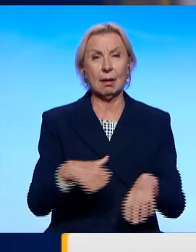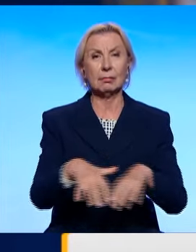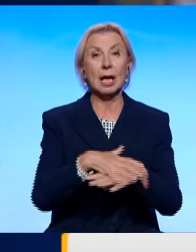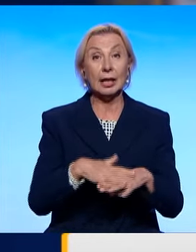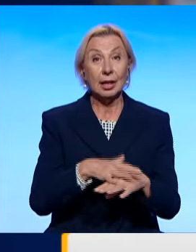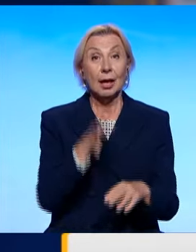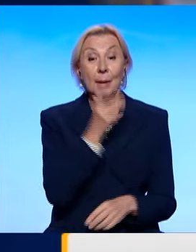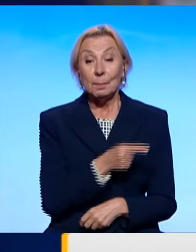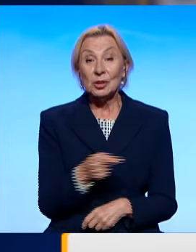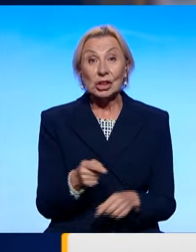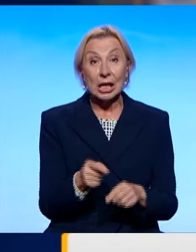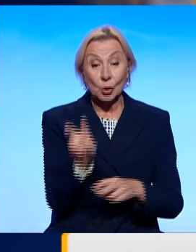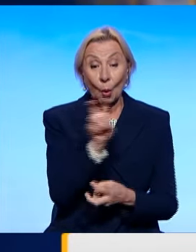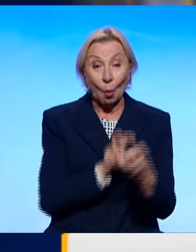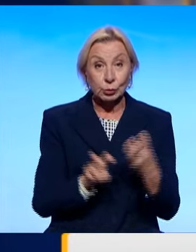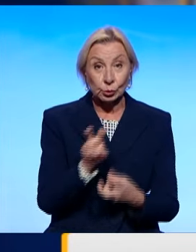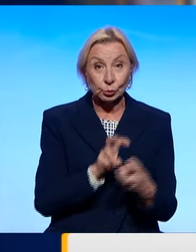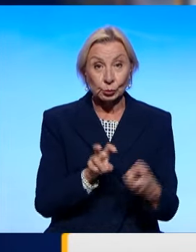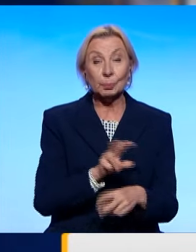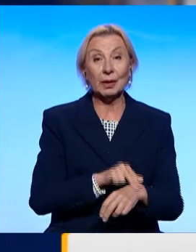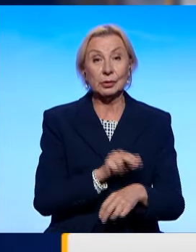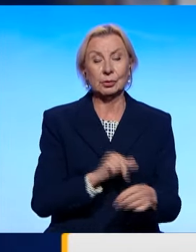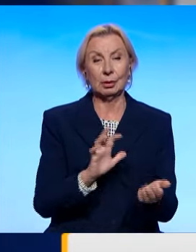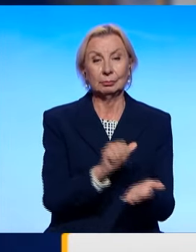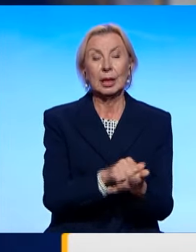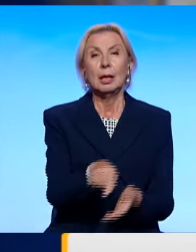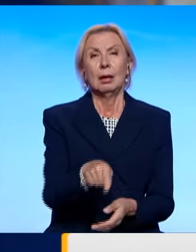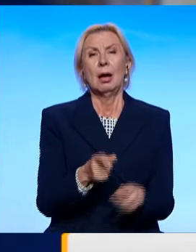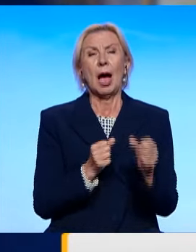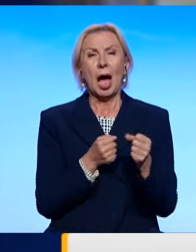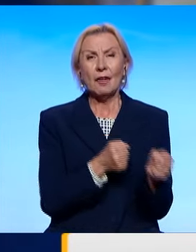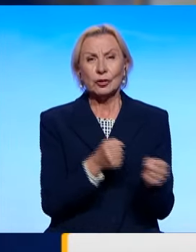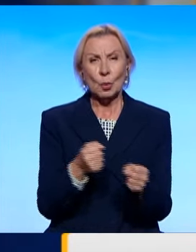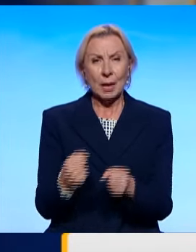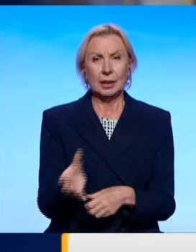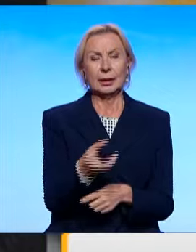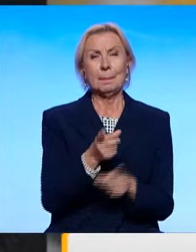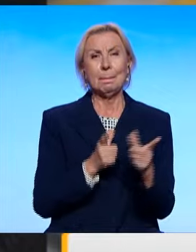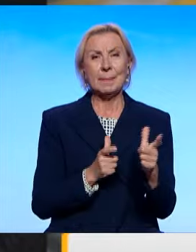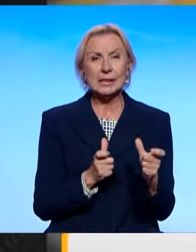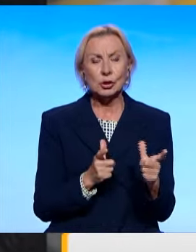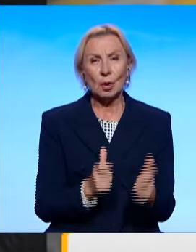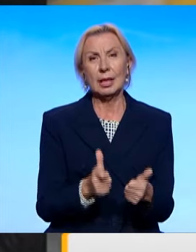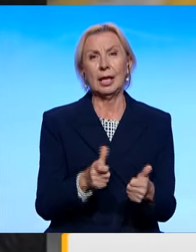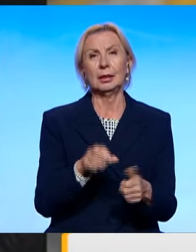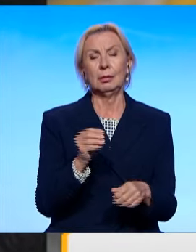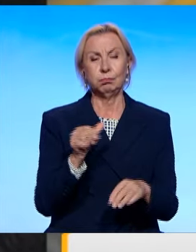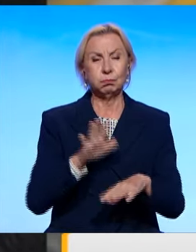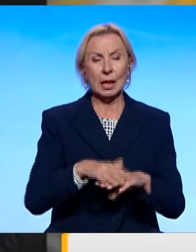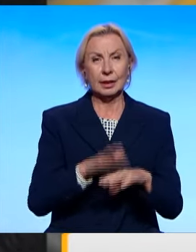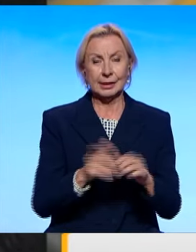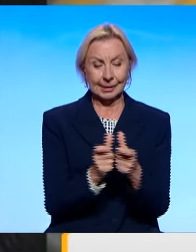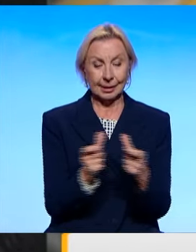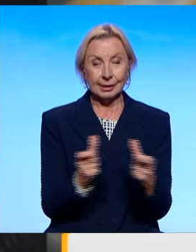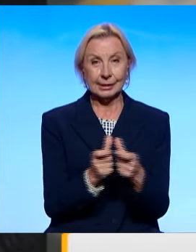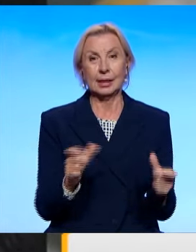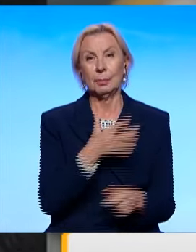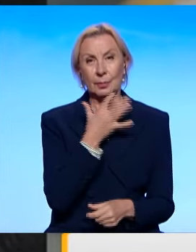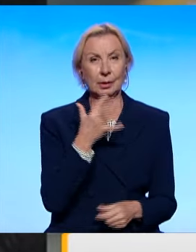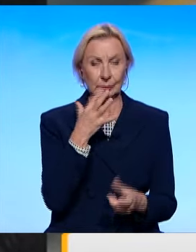час обшуку правоохоронці вилучили автомати, пістолети з набоями та глушниками, банківські картки та купу